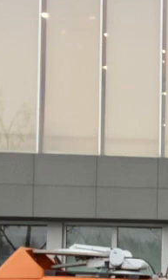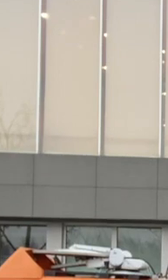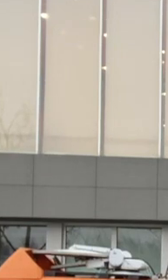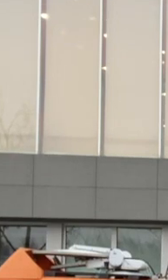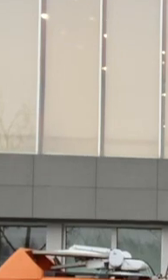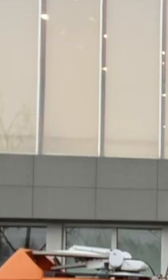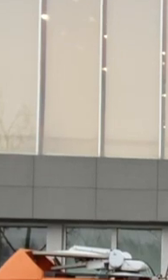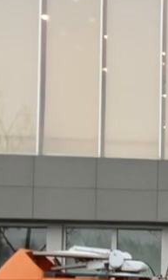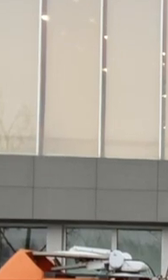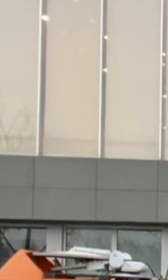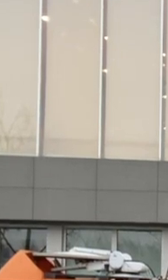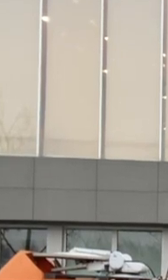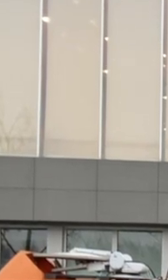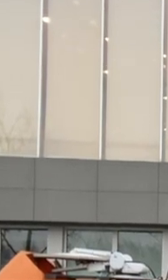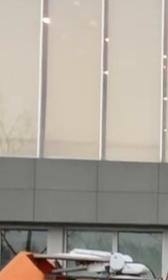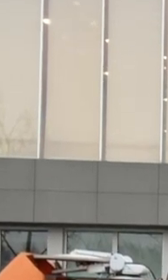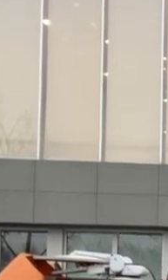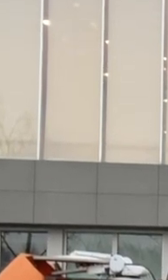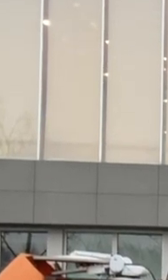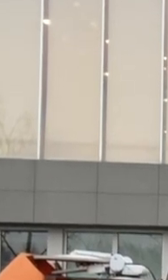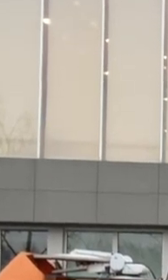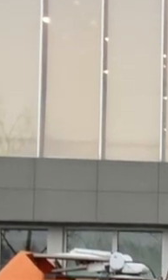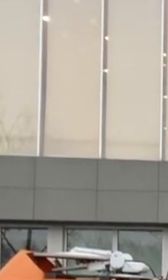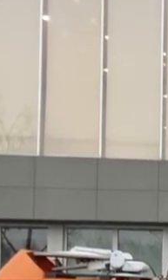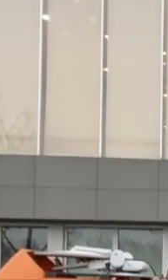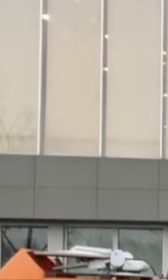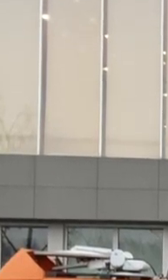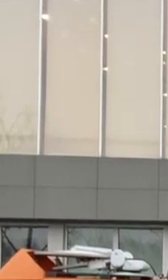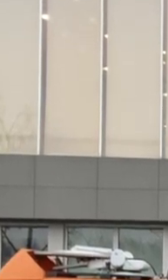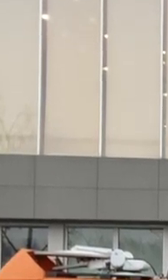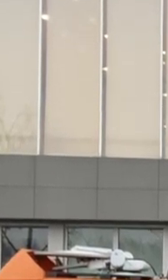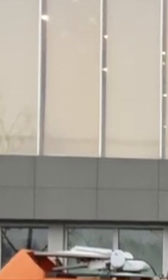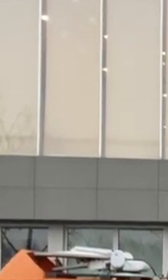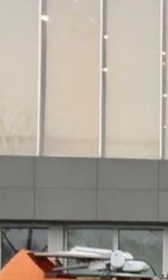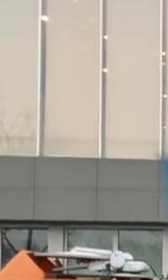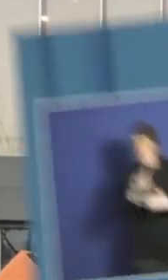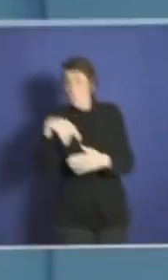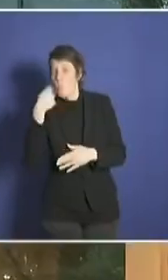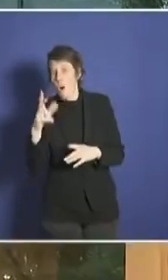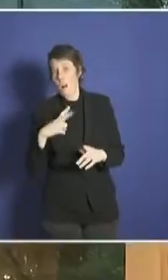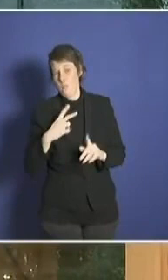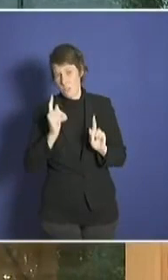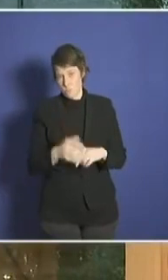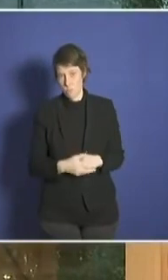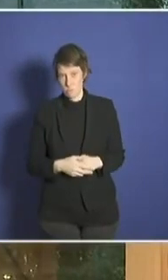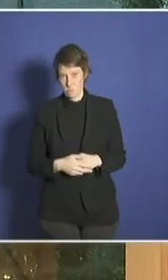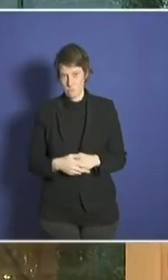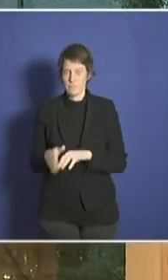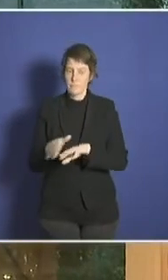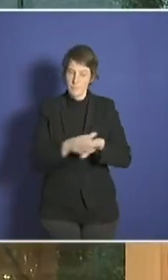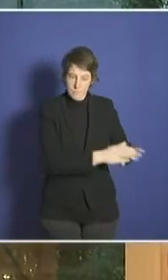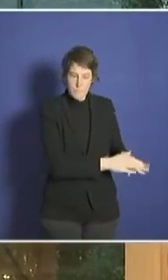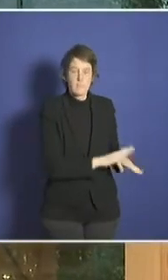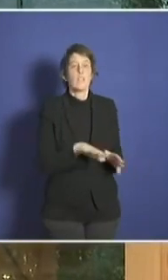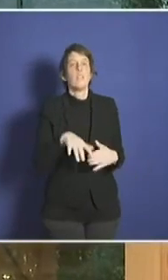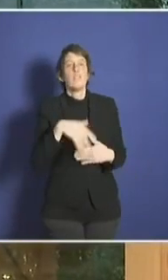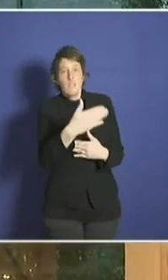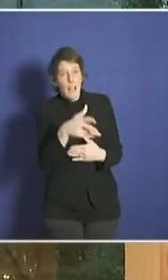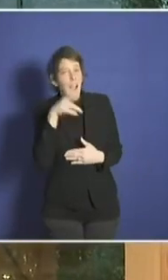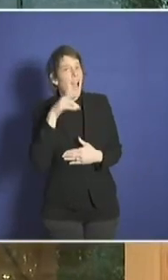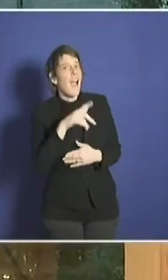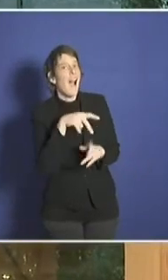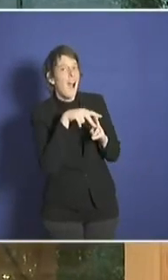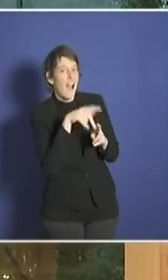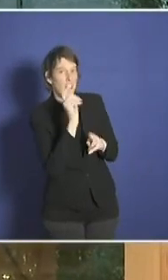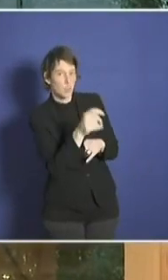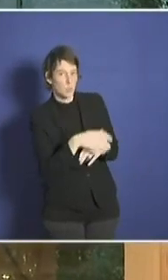Antworten, die können Sie sich selbst ansehen und selbst ein Bild machen. Herr Reitschuster. Eine Frage an